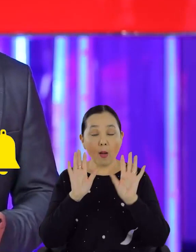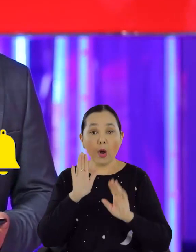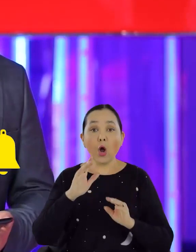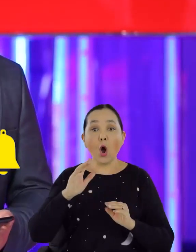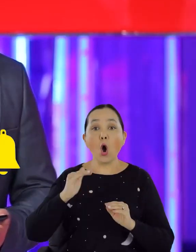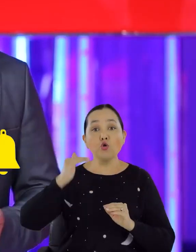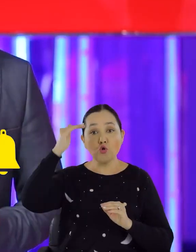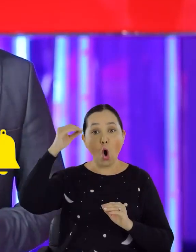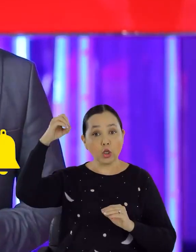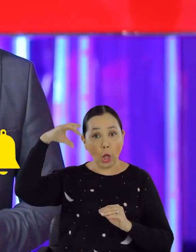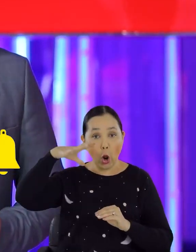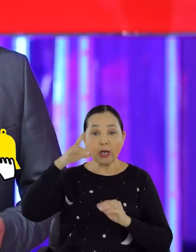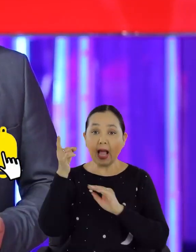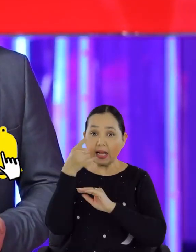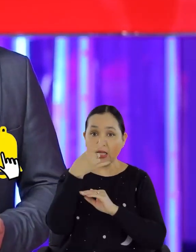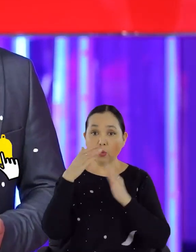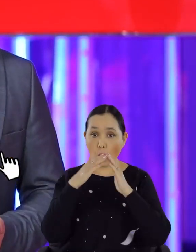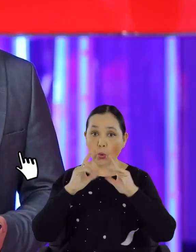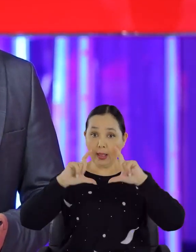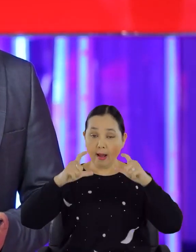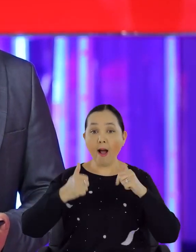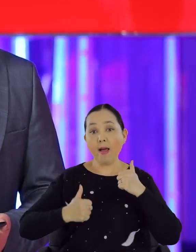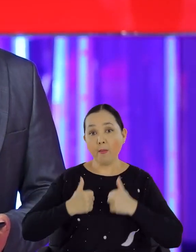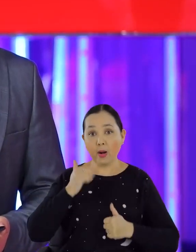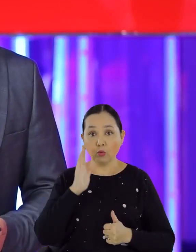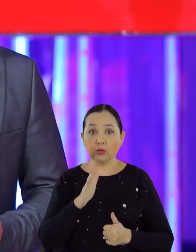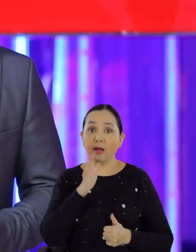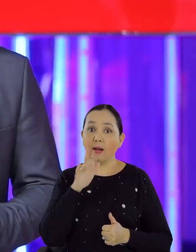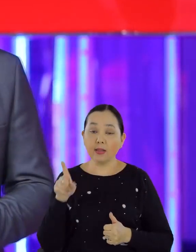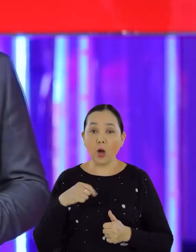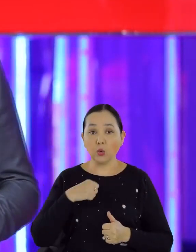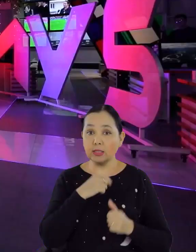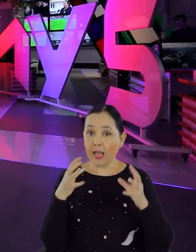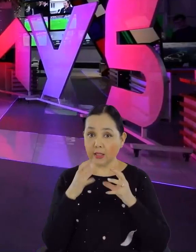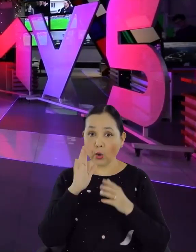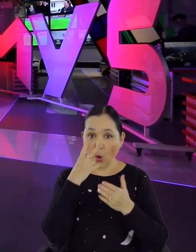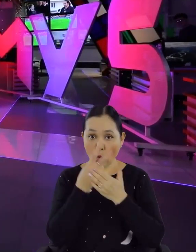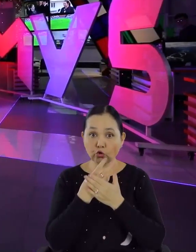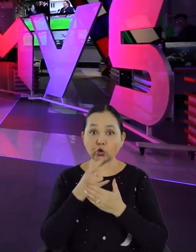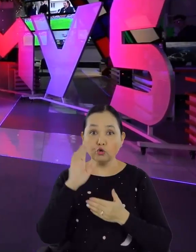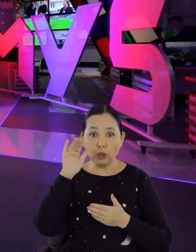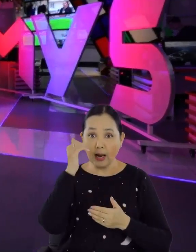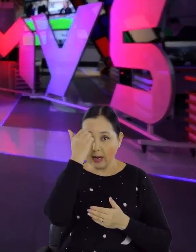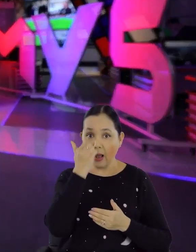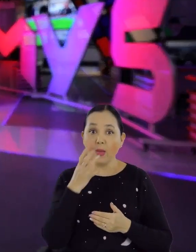gapiramiz. Yuqoridan olingan rasmlar uyingizga kelib qolmasin. Qadringiz va qadringiz baland bo'lsin. O'zingizni ehtiyot qiling, ko'rishguncha. Rahmat hammaga.